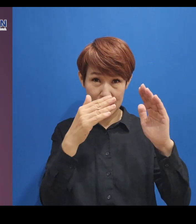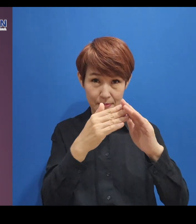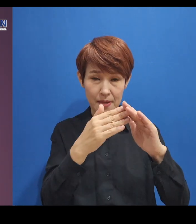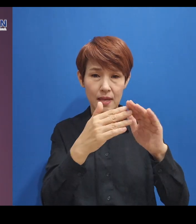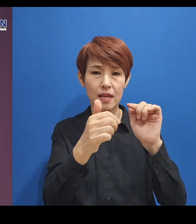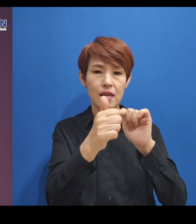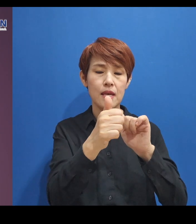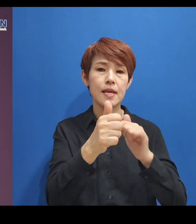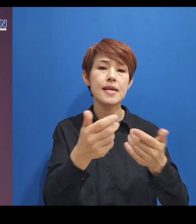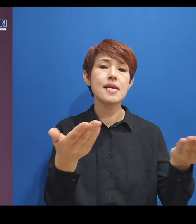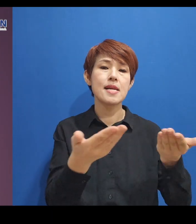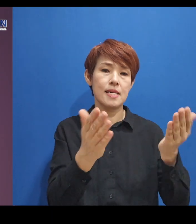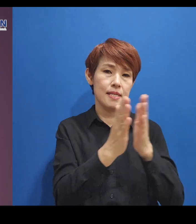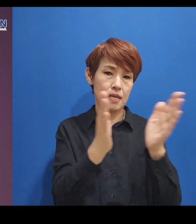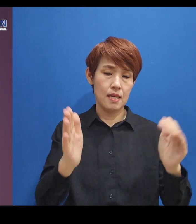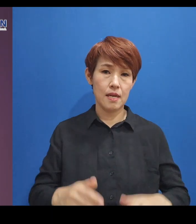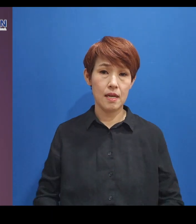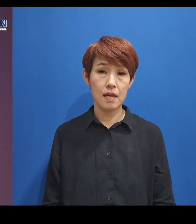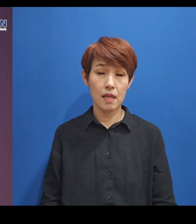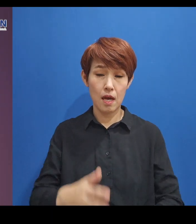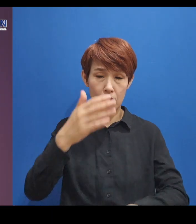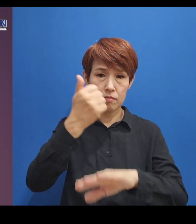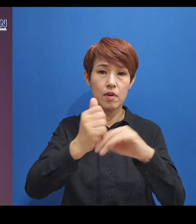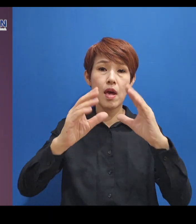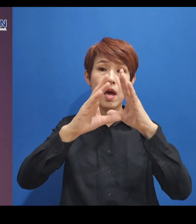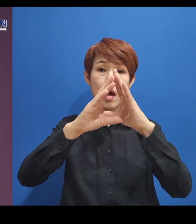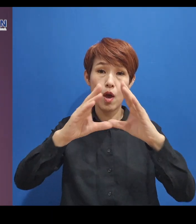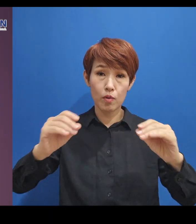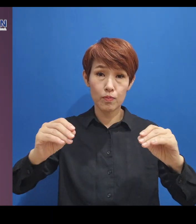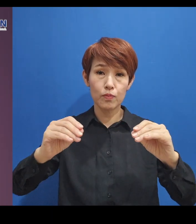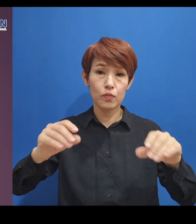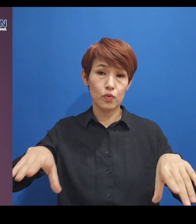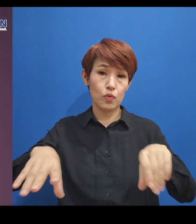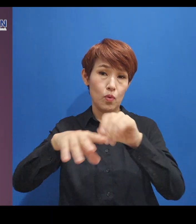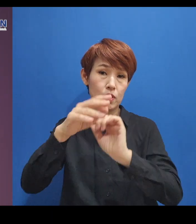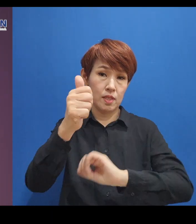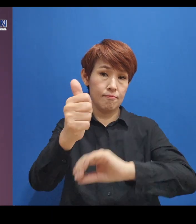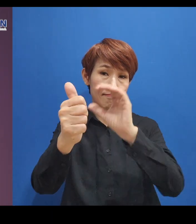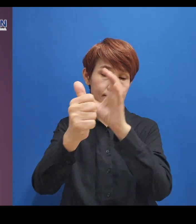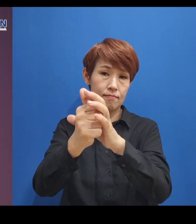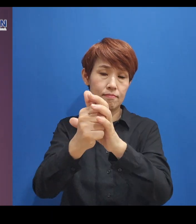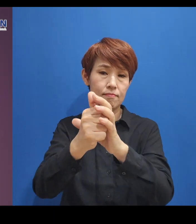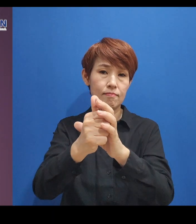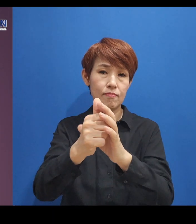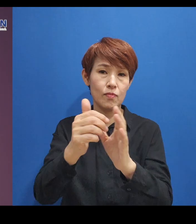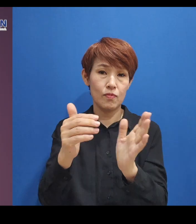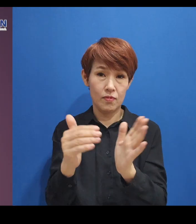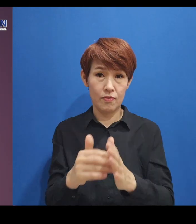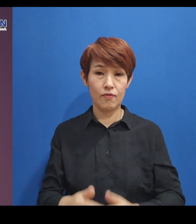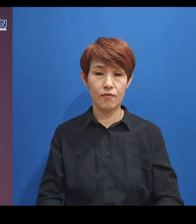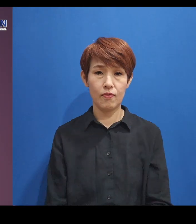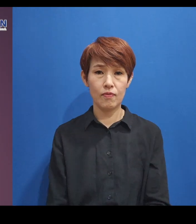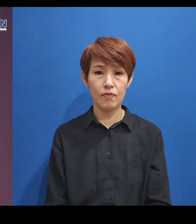들어가서 그는 애굽의 모든 정치, 경제, 사회 문화를 다 익히게 되죠.